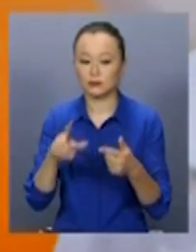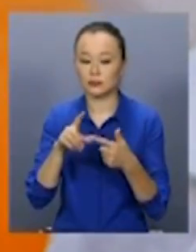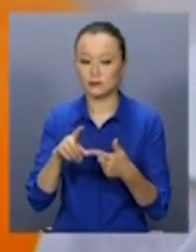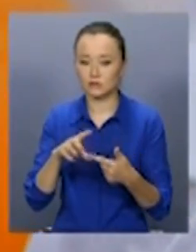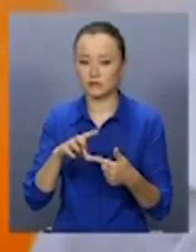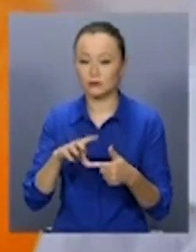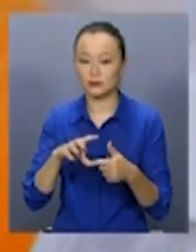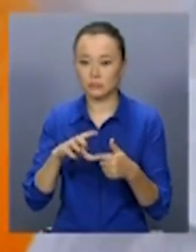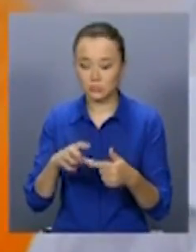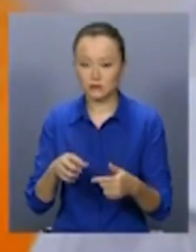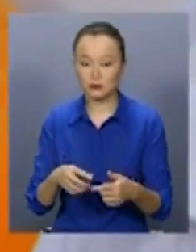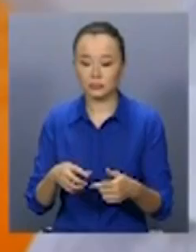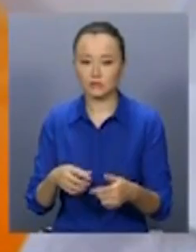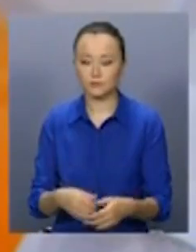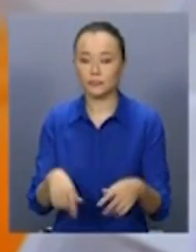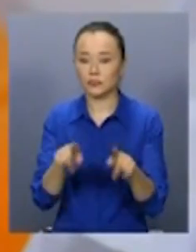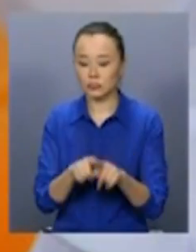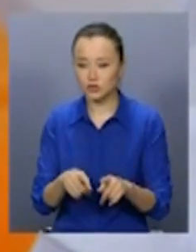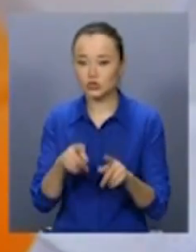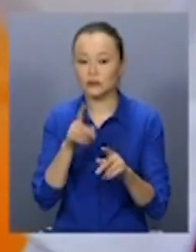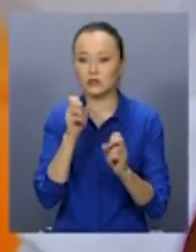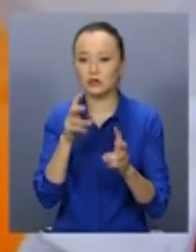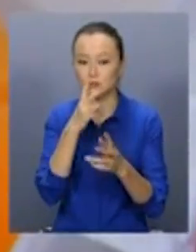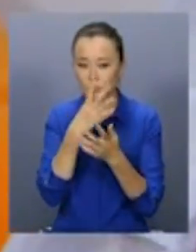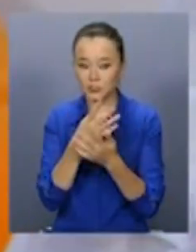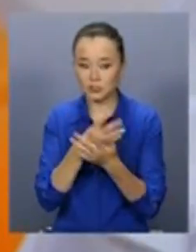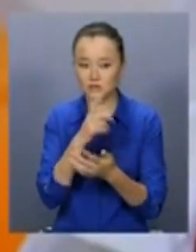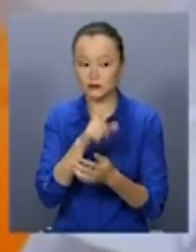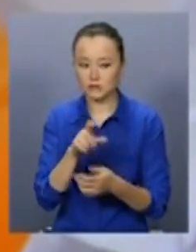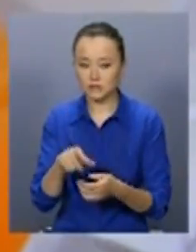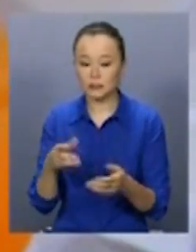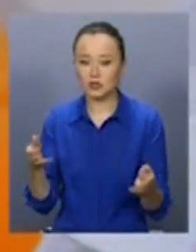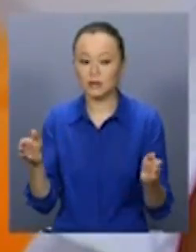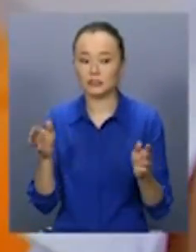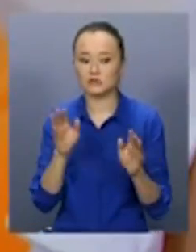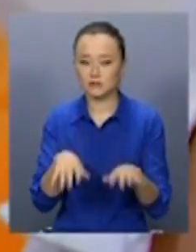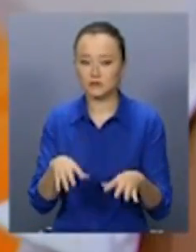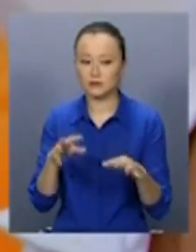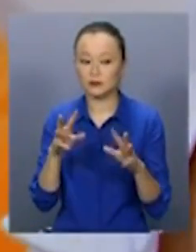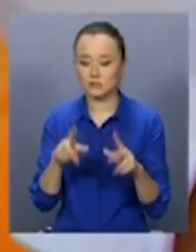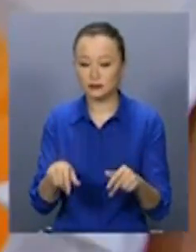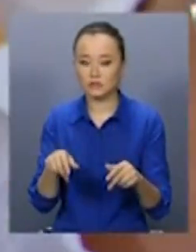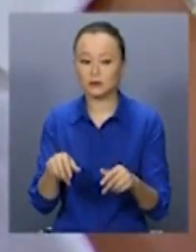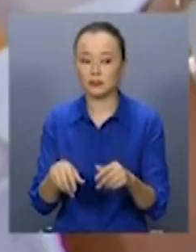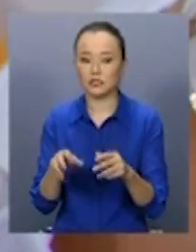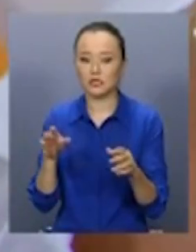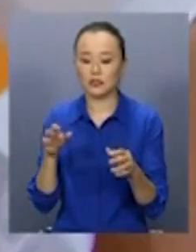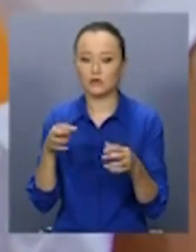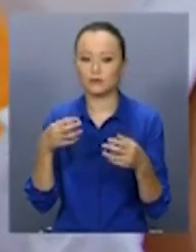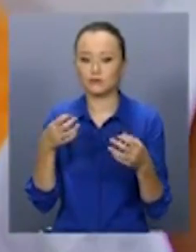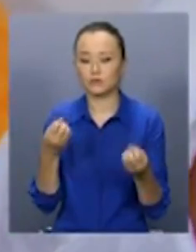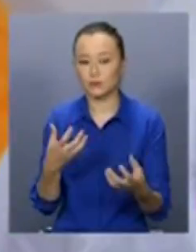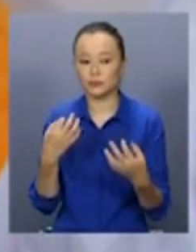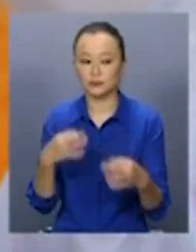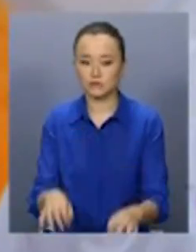бармағына сол қолдың саусағын түйістіреміз да. Сосын өзімізге қалған саусақтар бос болады, қалған саусақтар. Сосын өзімізге